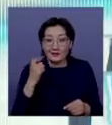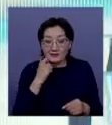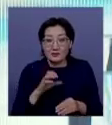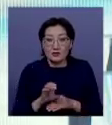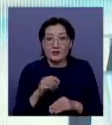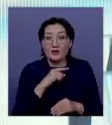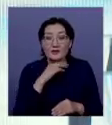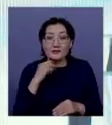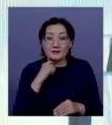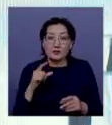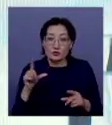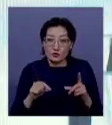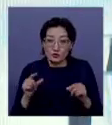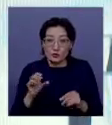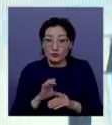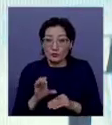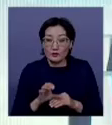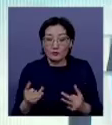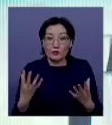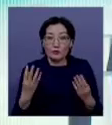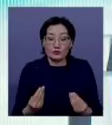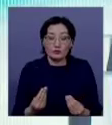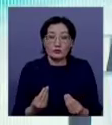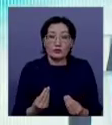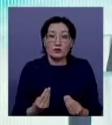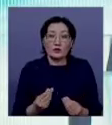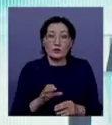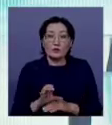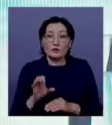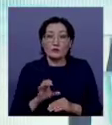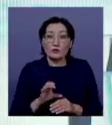ет, сүт өнімдері бүгінгі күні ол өндіріс тоқтап жатқан жоқ.